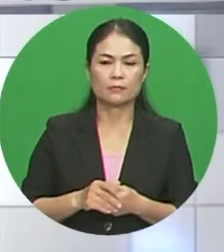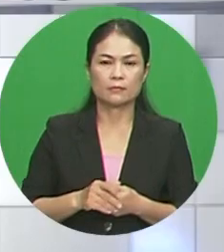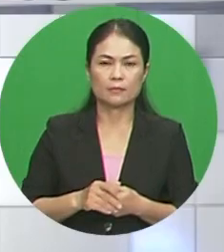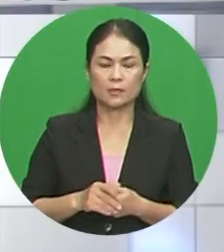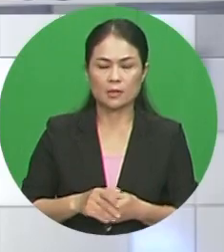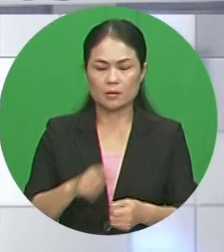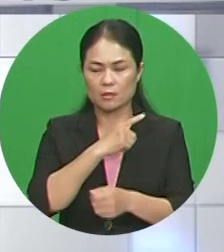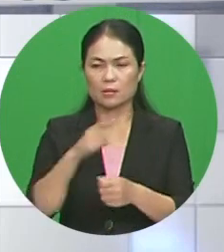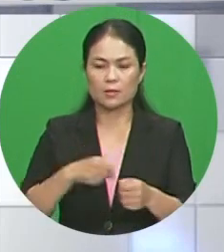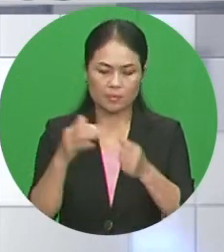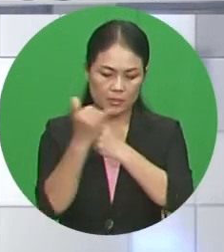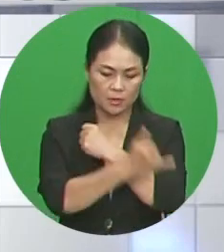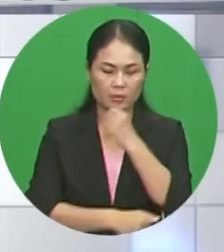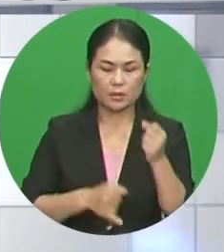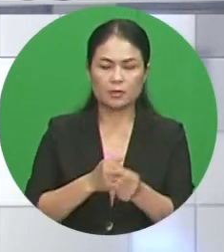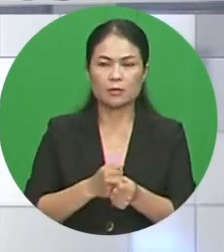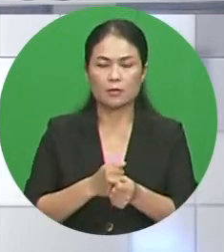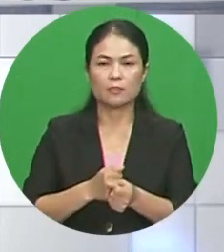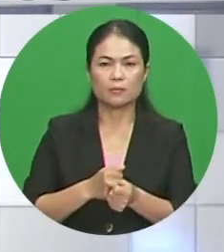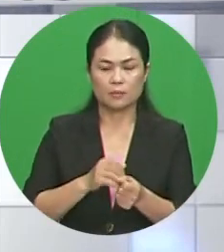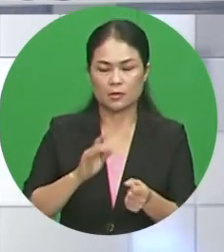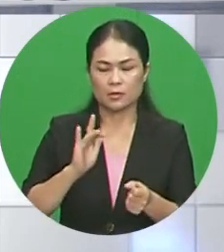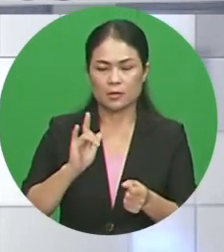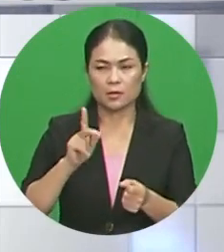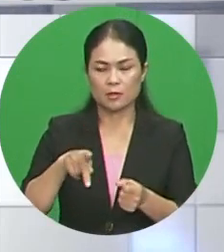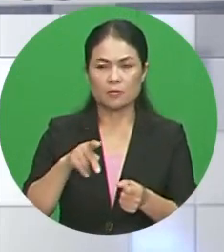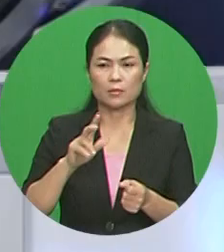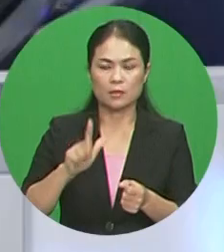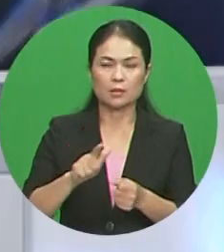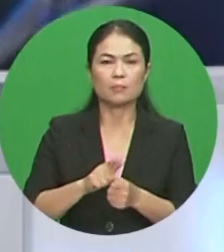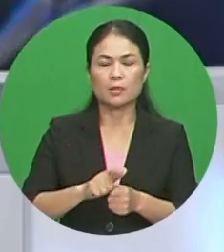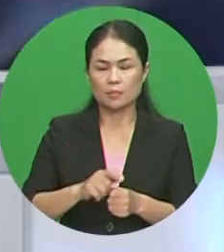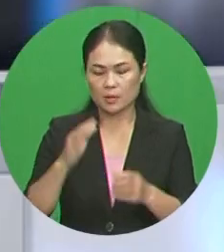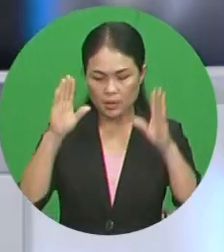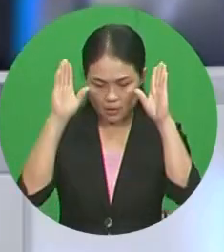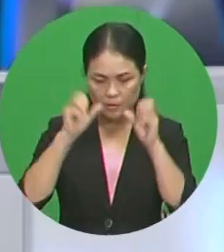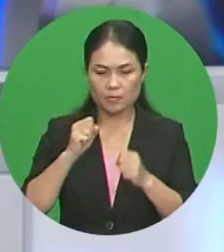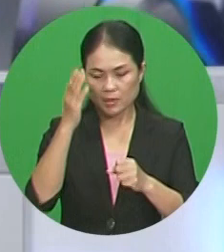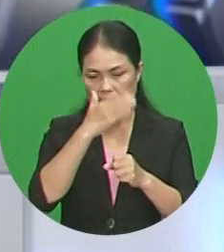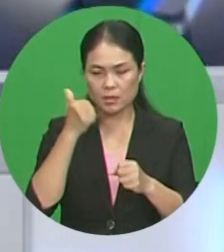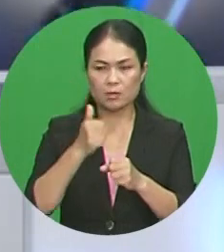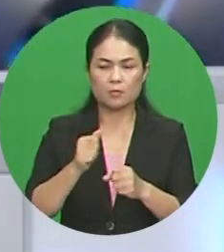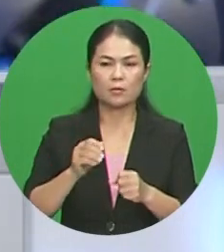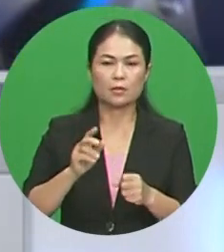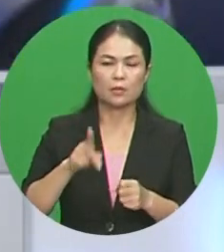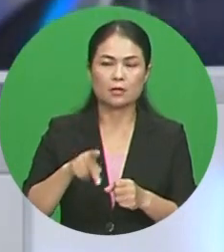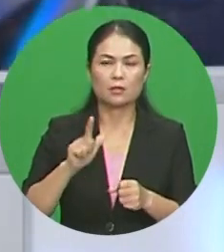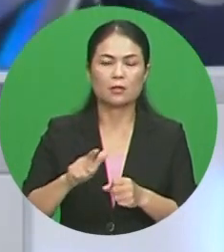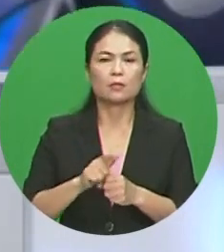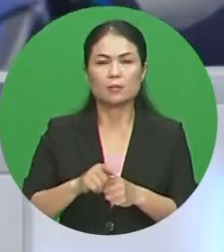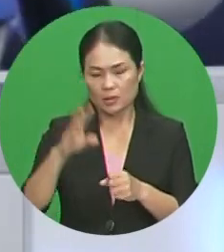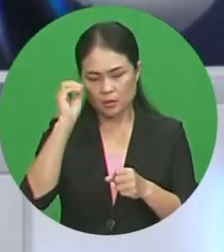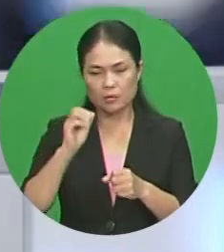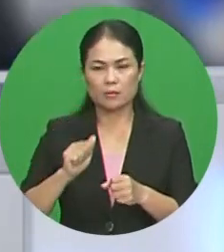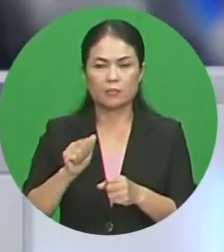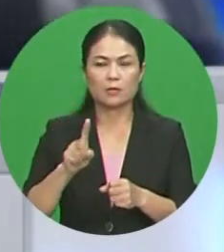យើងទៅកាន់ប្រទេសប៉ូឡូញវិញម្ដងប្រធានាធិបតីដ៏មានប្រជាប្រិយភាពរបស់ប៉ូឡូញគឺលោក Andrzej Duda